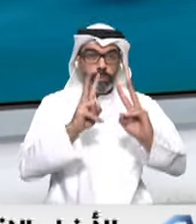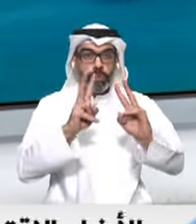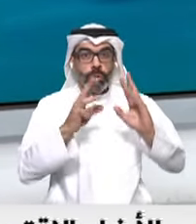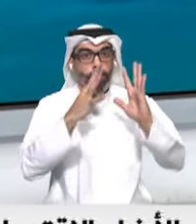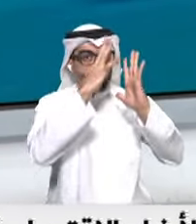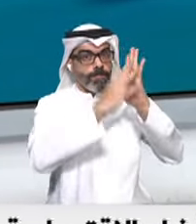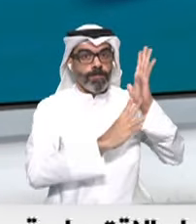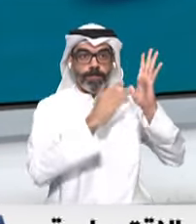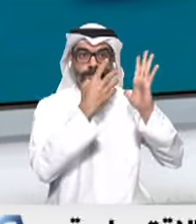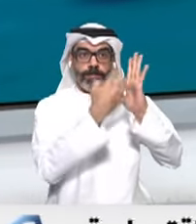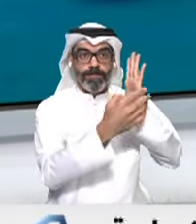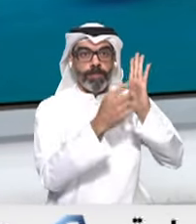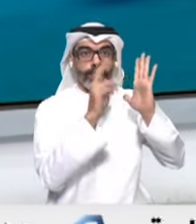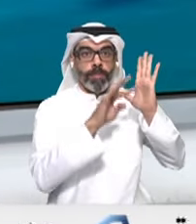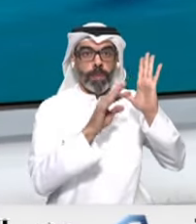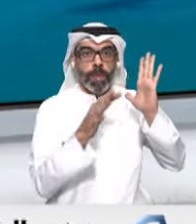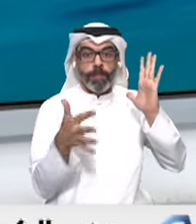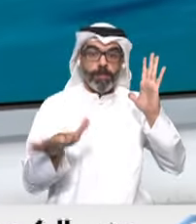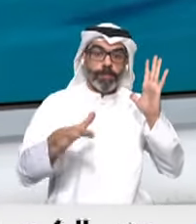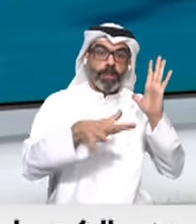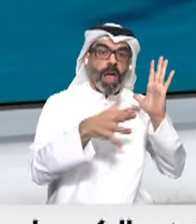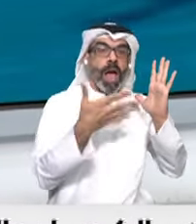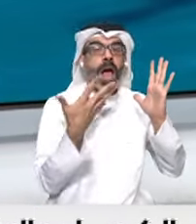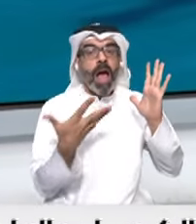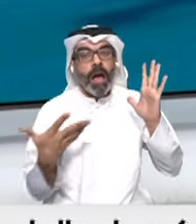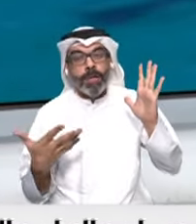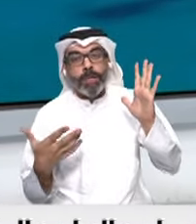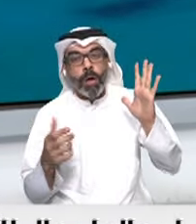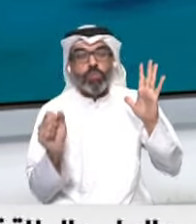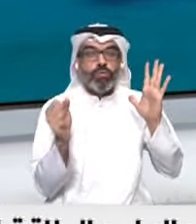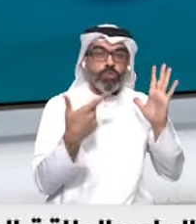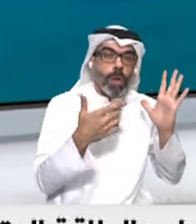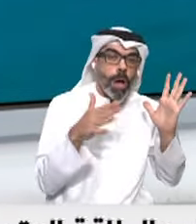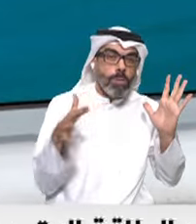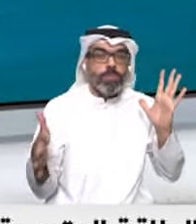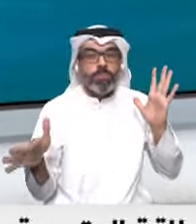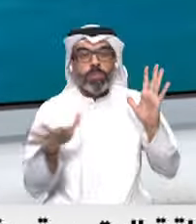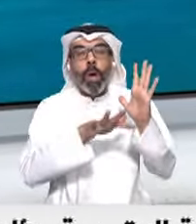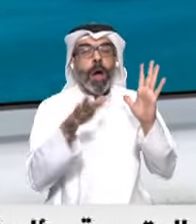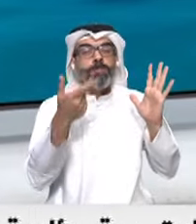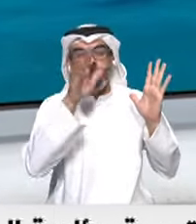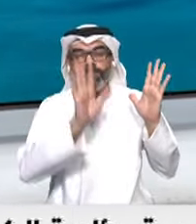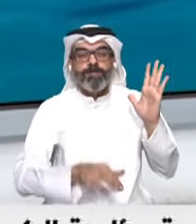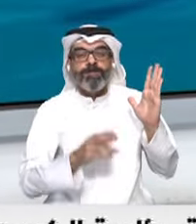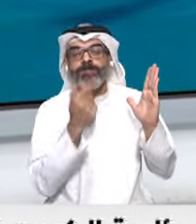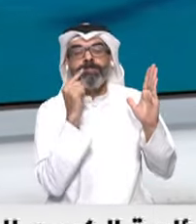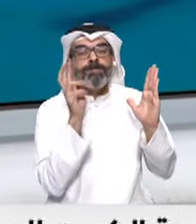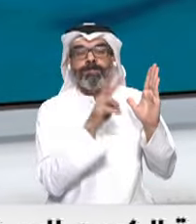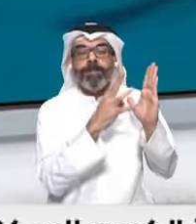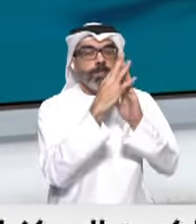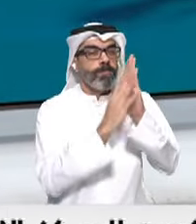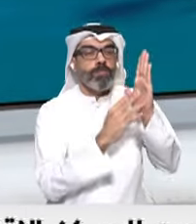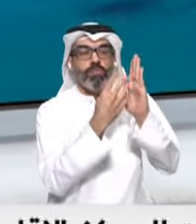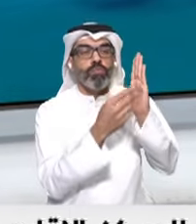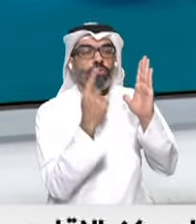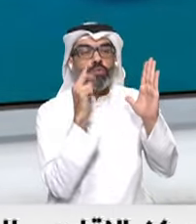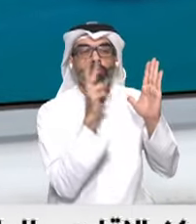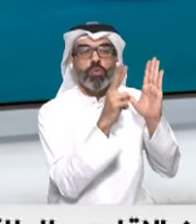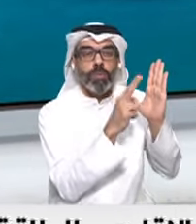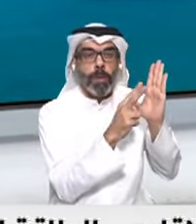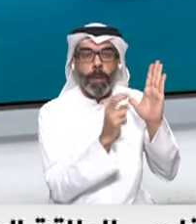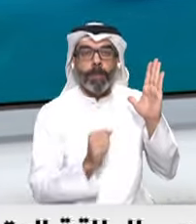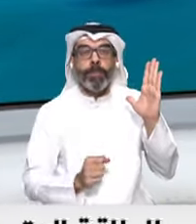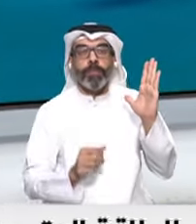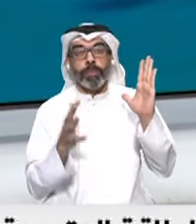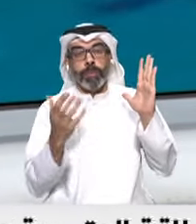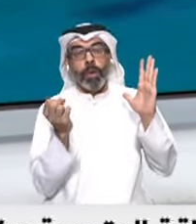احيانا خلال فتره النهار لان سرعه الرياح تصل 45 بعد تراجع سرعه الرياح من منتصف نهار يوم الغد الهواء راح يكون خفيف الى